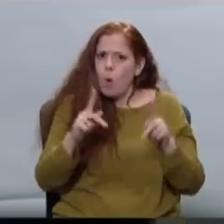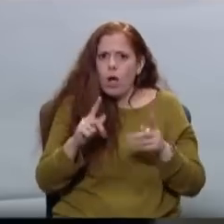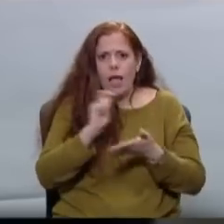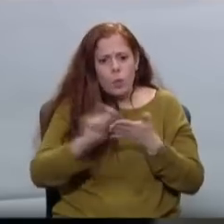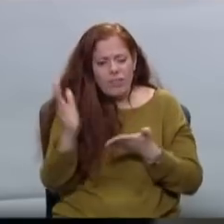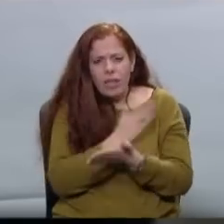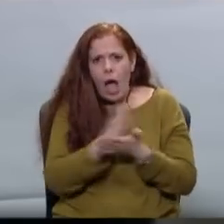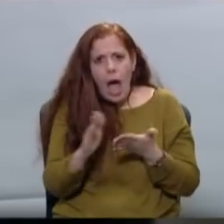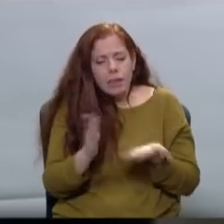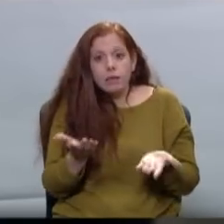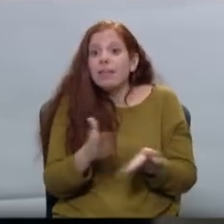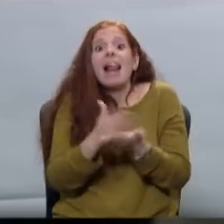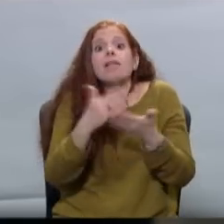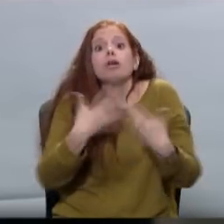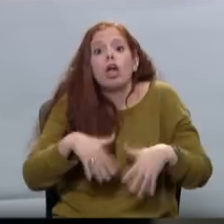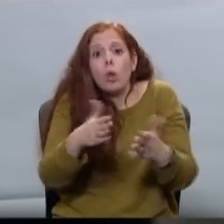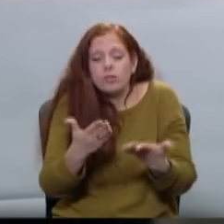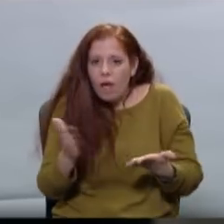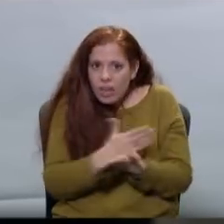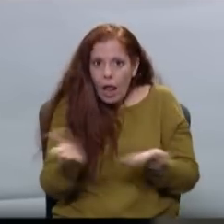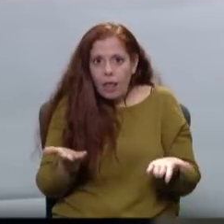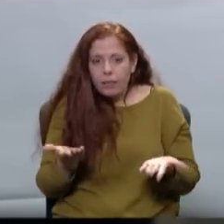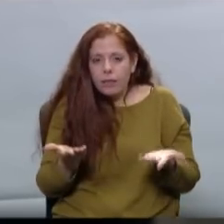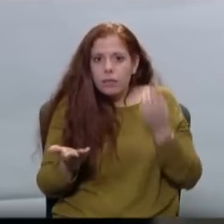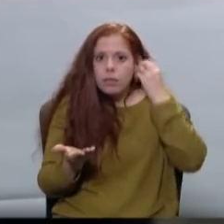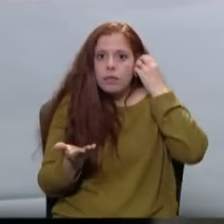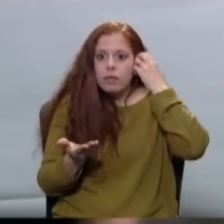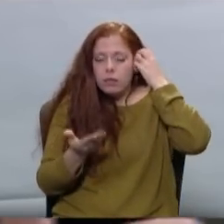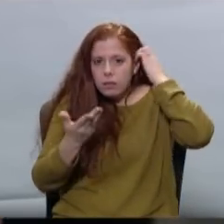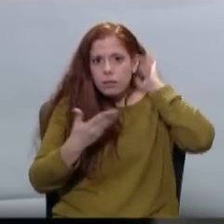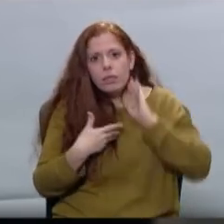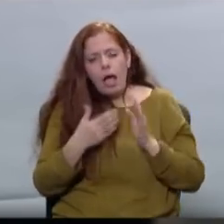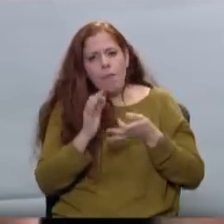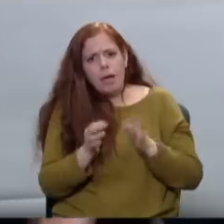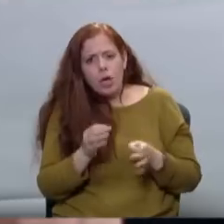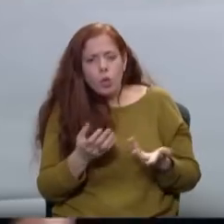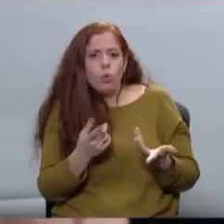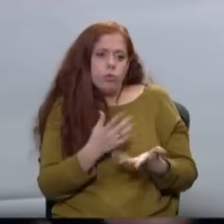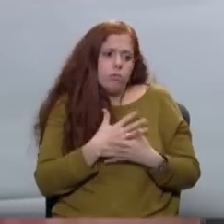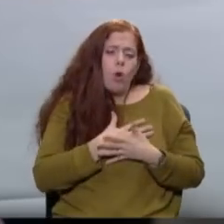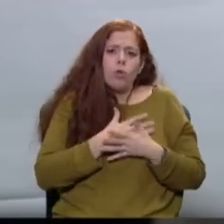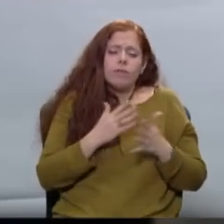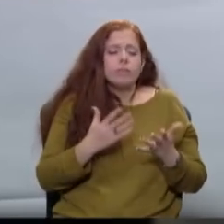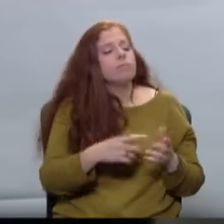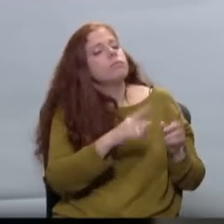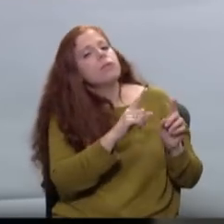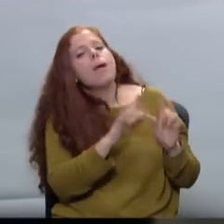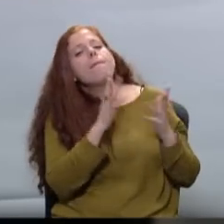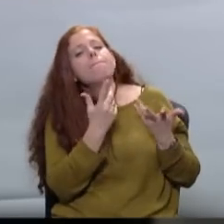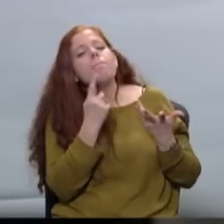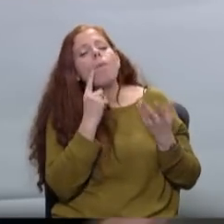דין. תחליטי מה שאת רוצה, אבל תחליטי, תכתבי הכרעת דין, תיקח הפרקליטות אותה, היא לא תאהב את זה, היא תלך עליון. מה עומד